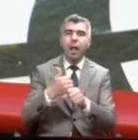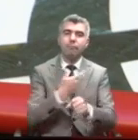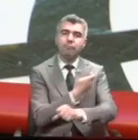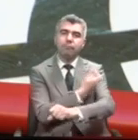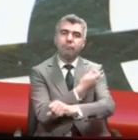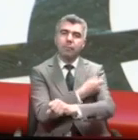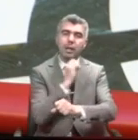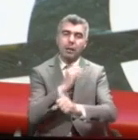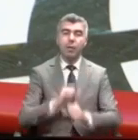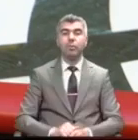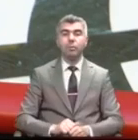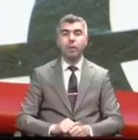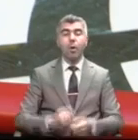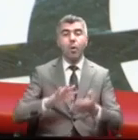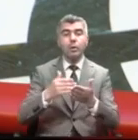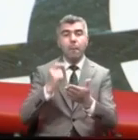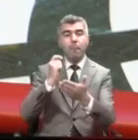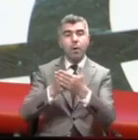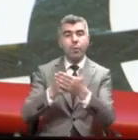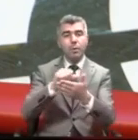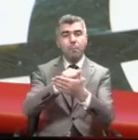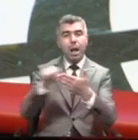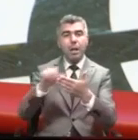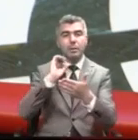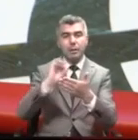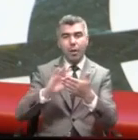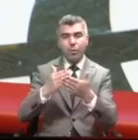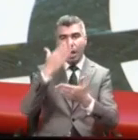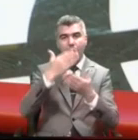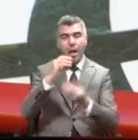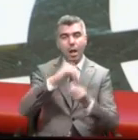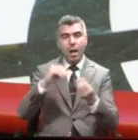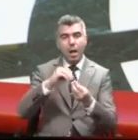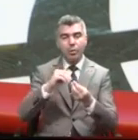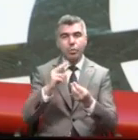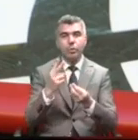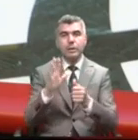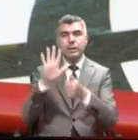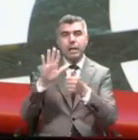كورونا تحديد مصاريف الحج بالنسبه للتنظيم الرسمي في 62